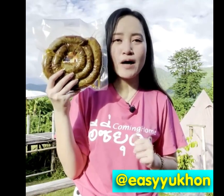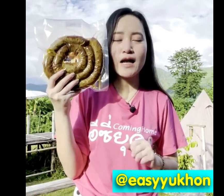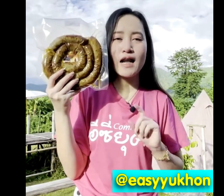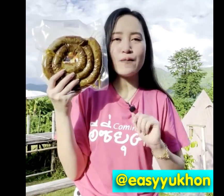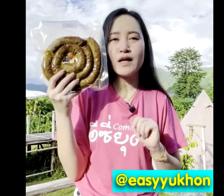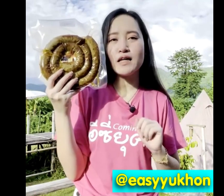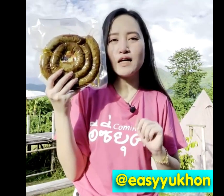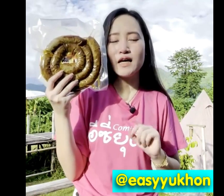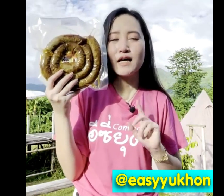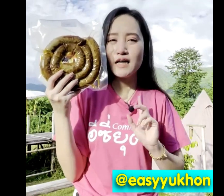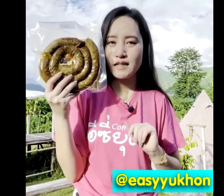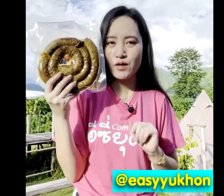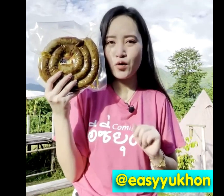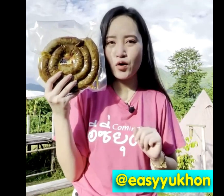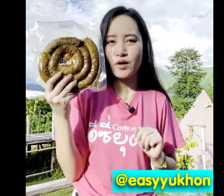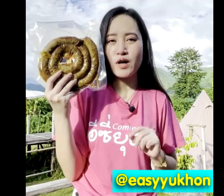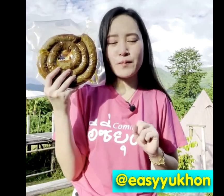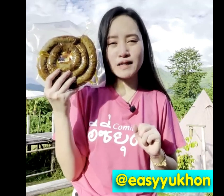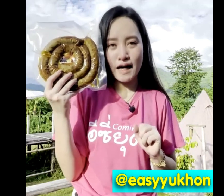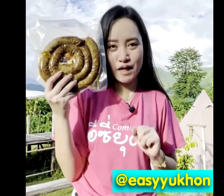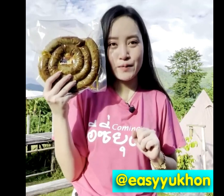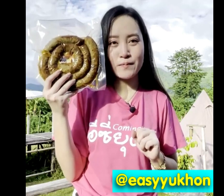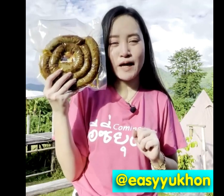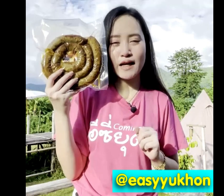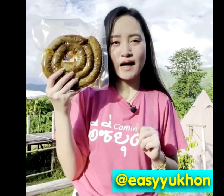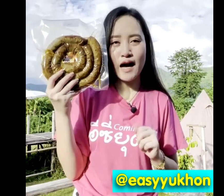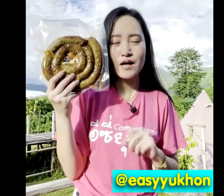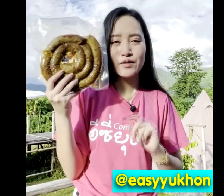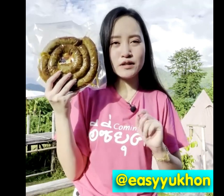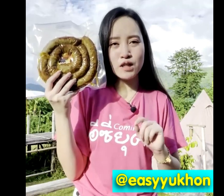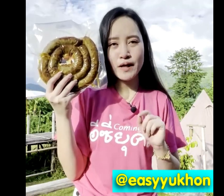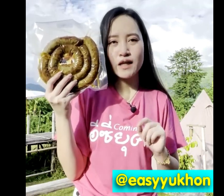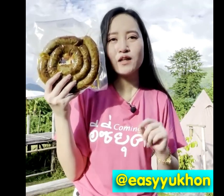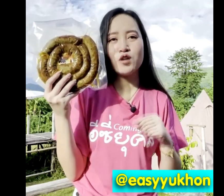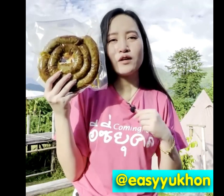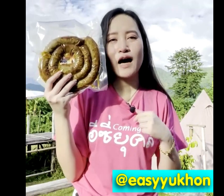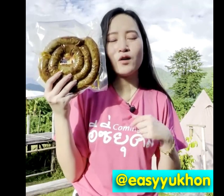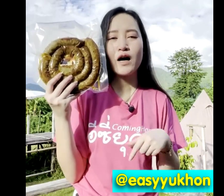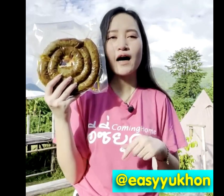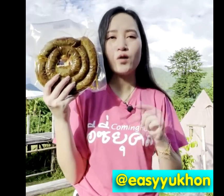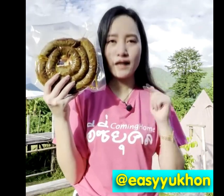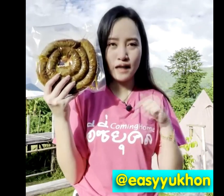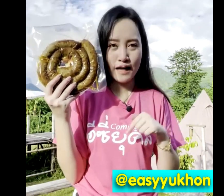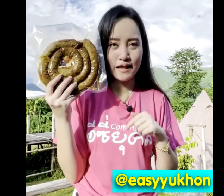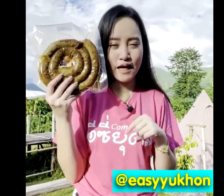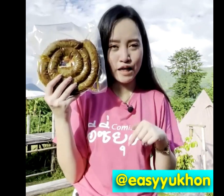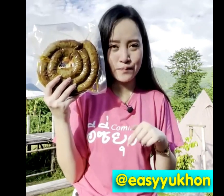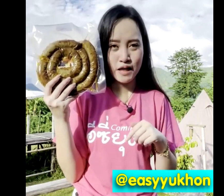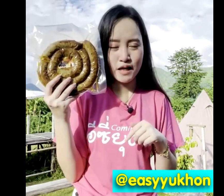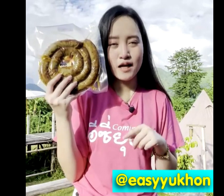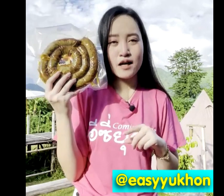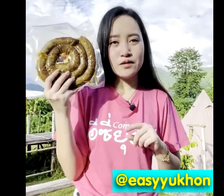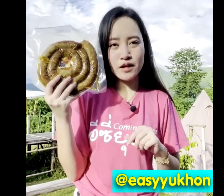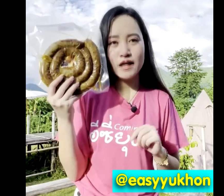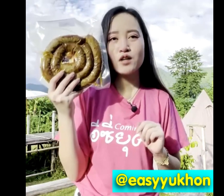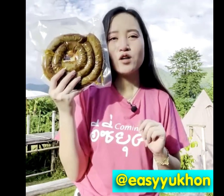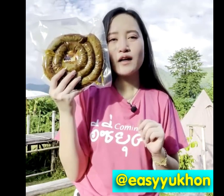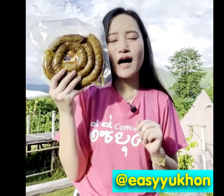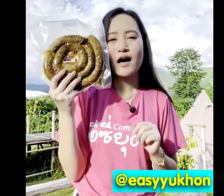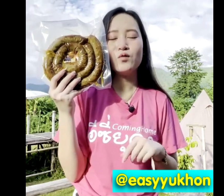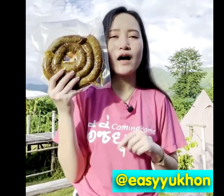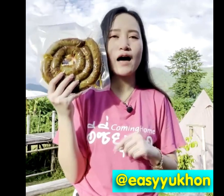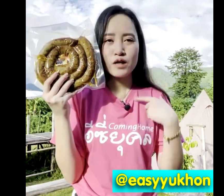ดถ้ำหลวงขุนน้ำนางนอนจนกลายเป็นปฏิบัติการระดับโลกโดยได้ระดมผู้เชี่ยวชาญเฉพาะทางมาช่วยเหลือ